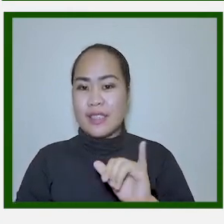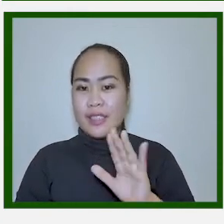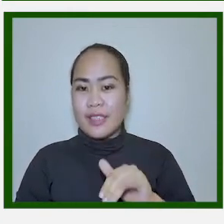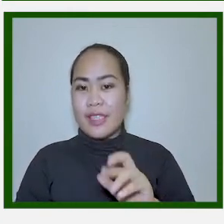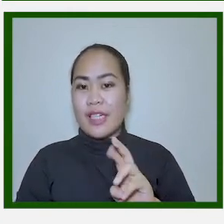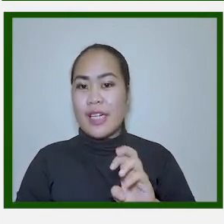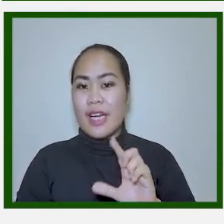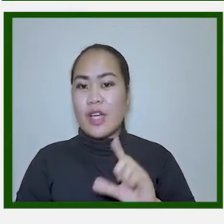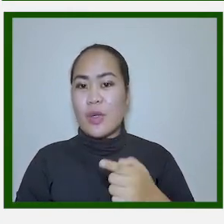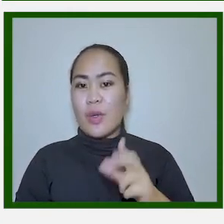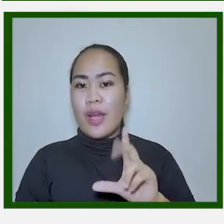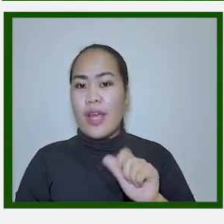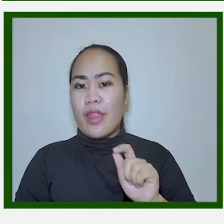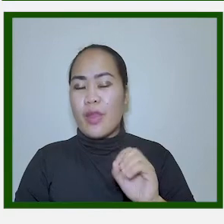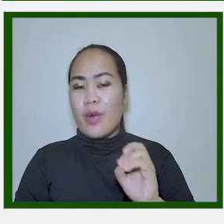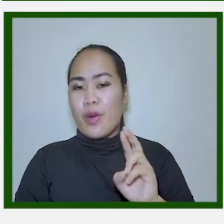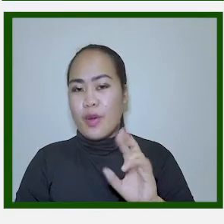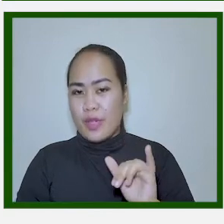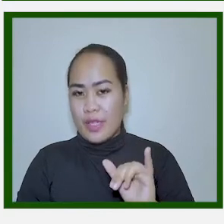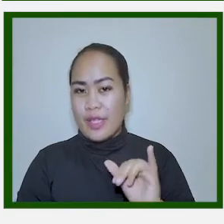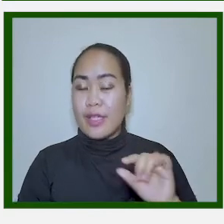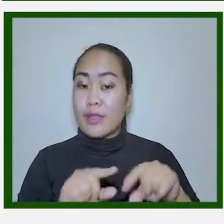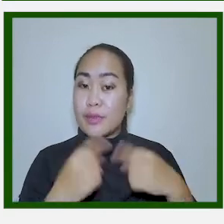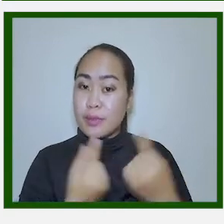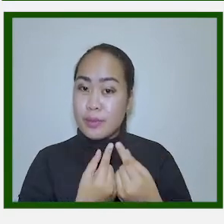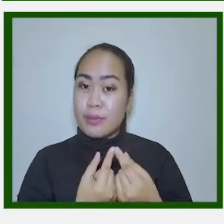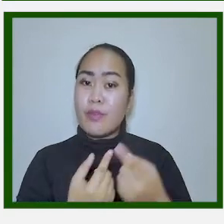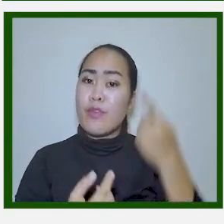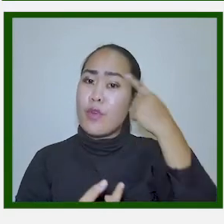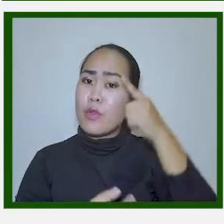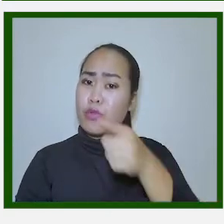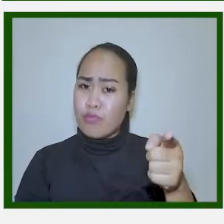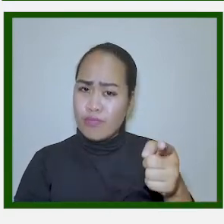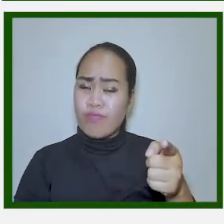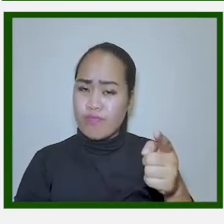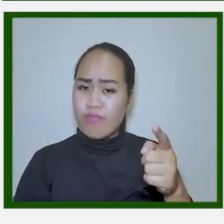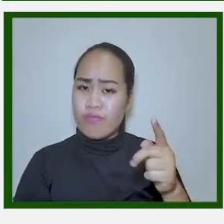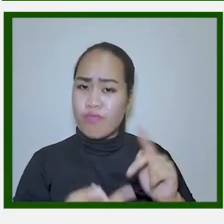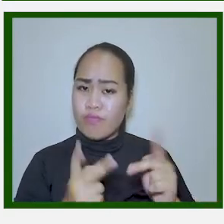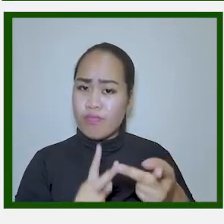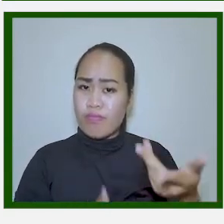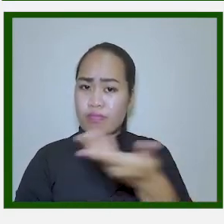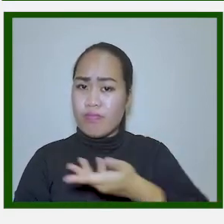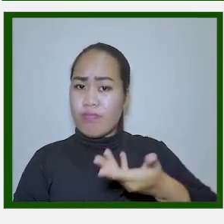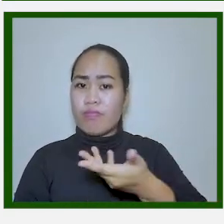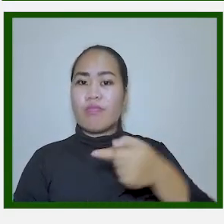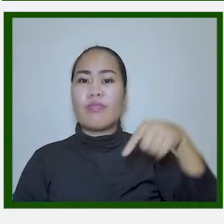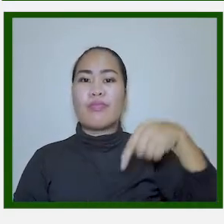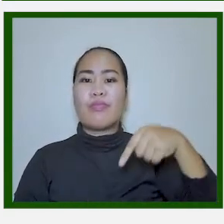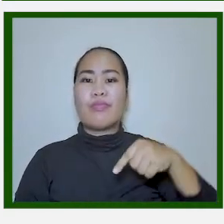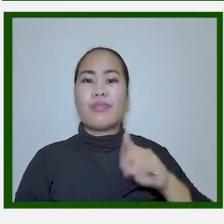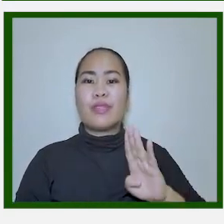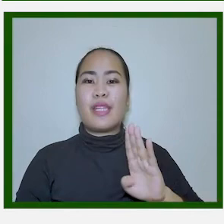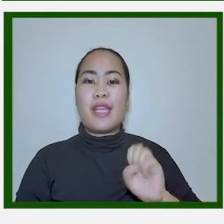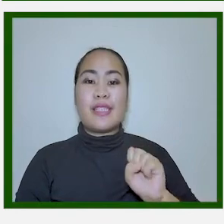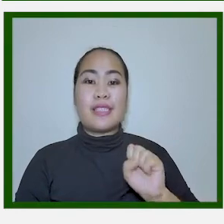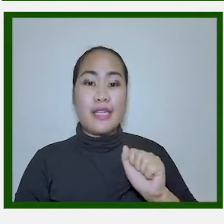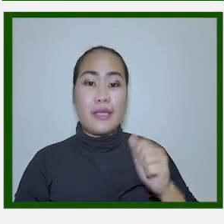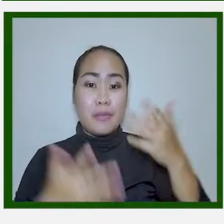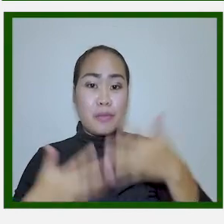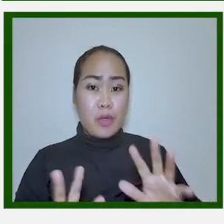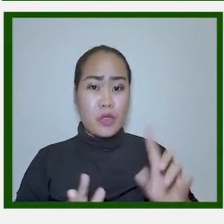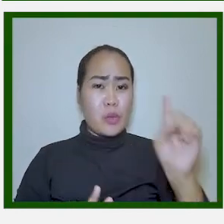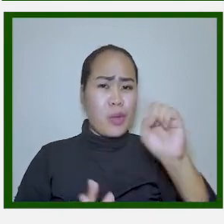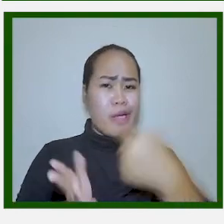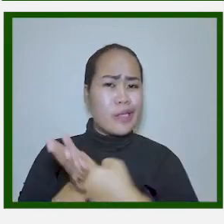with BSA. So recently, no, nagkaroon tayo ng isang talakayan, no, dito po sa naginanap sa ating barangay hall,